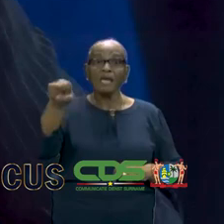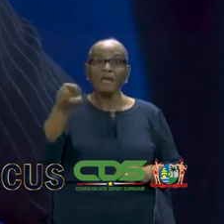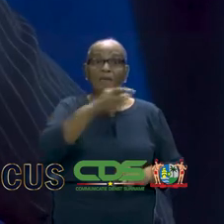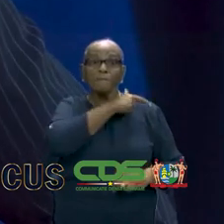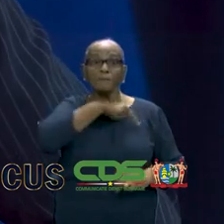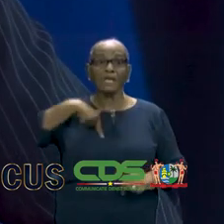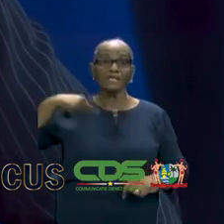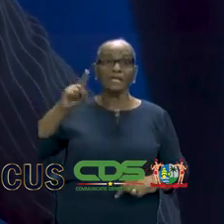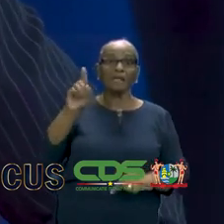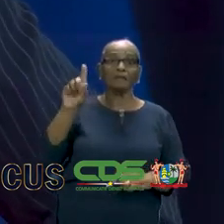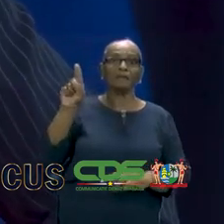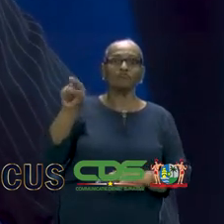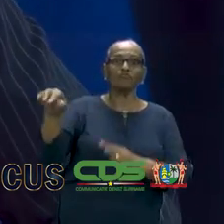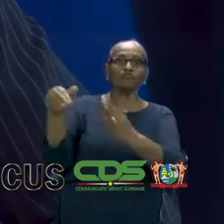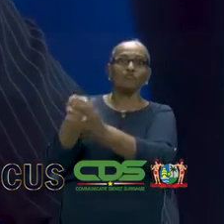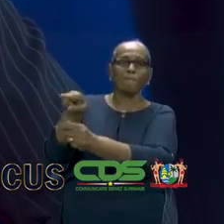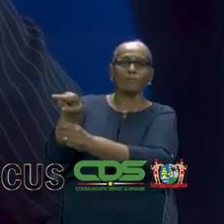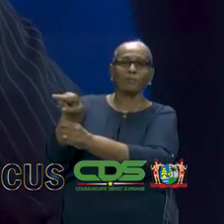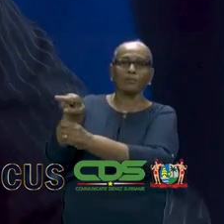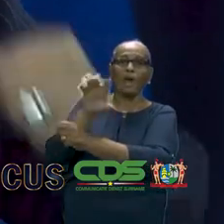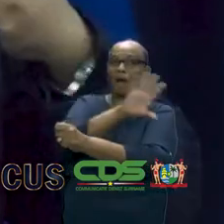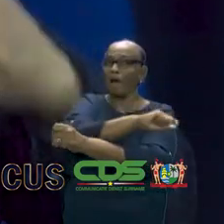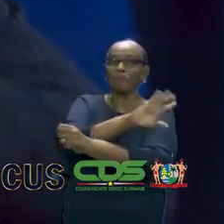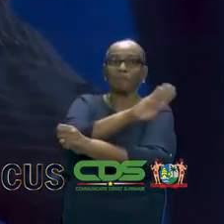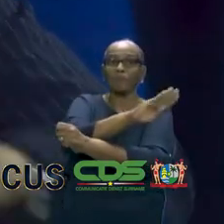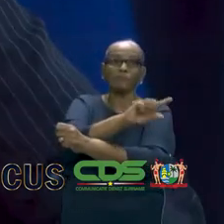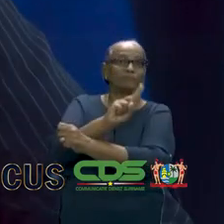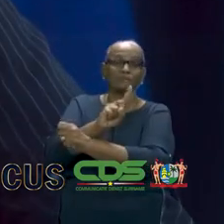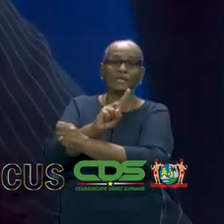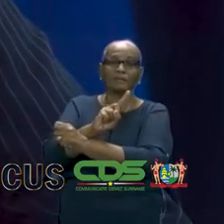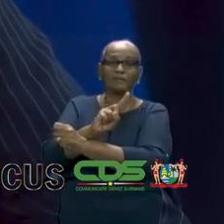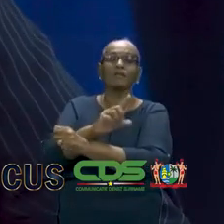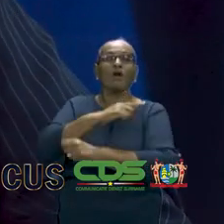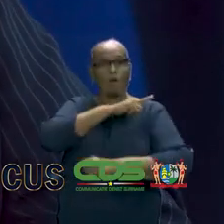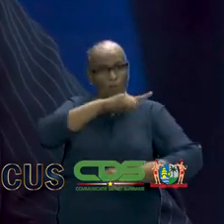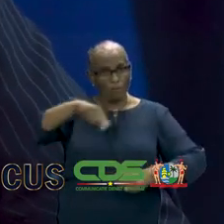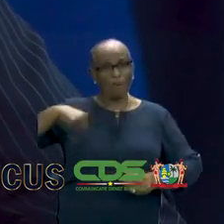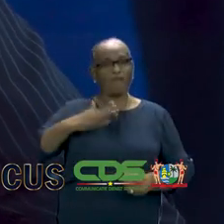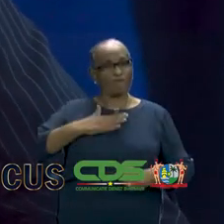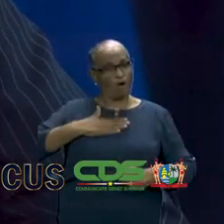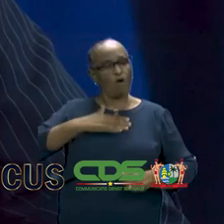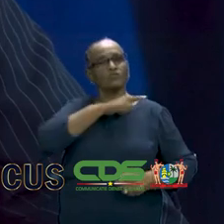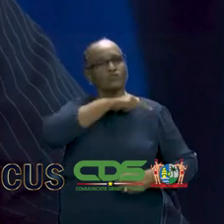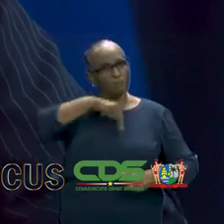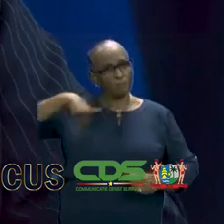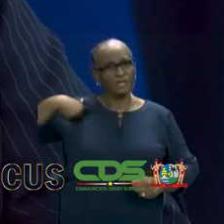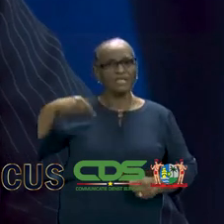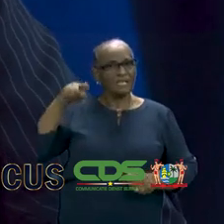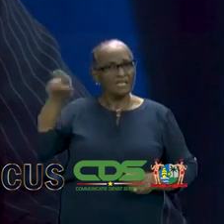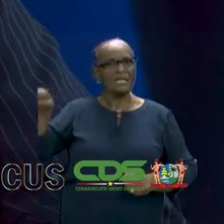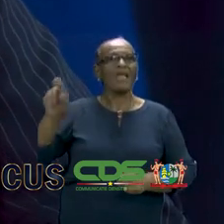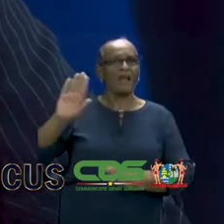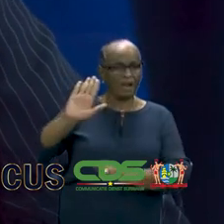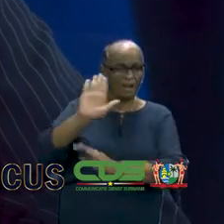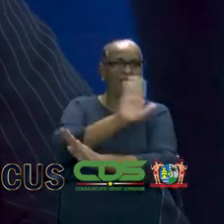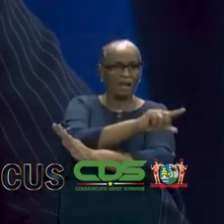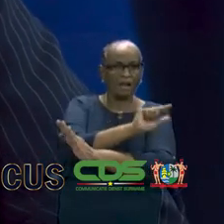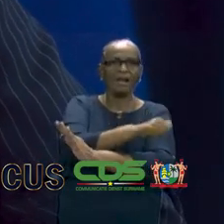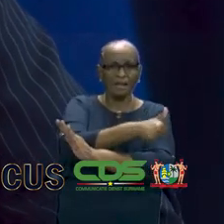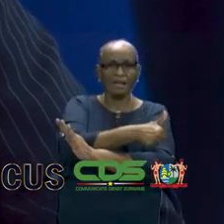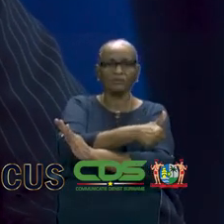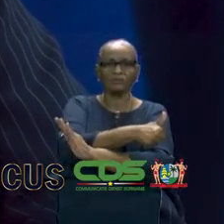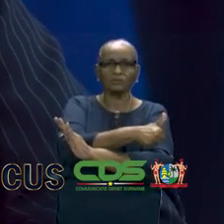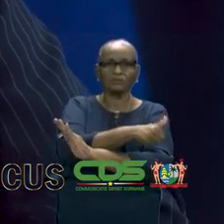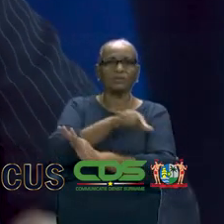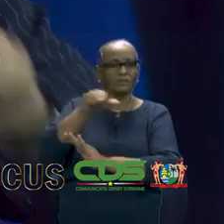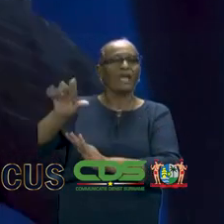partij. Maar kom niet aan hem. En dat is die kracht die we weer hebben laten zien. Als Sernamang. Dat we waardigheid